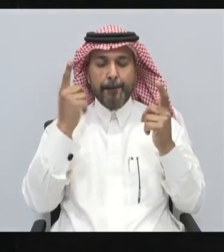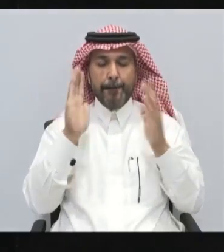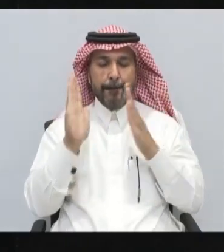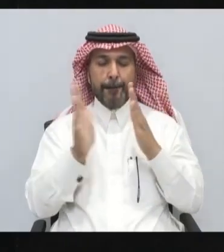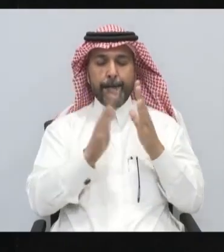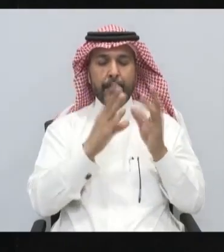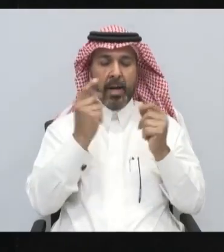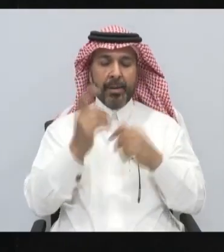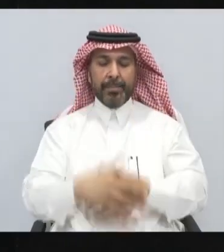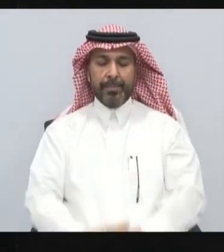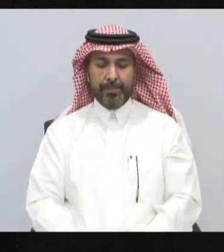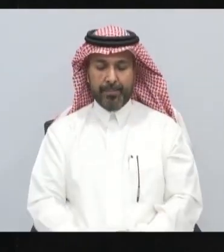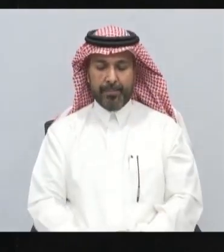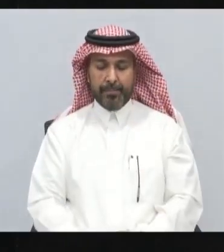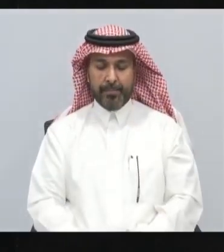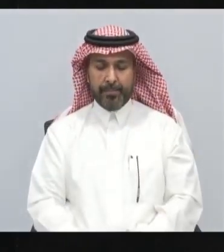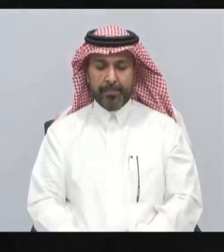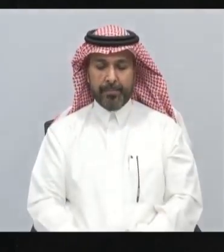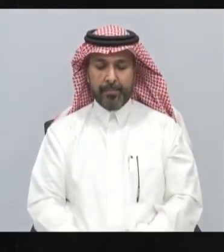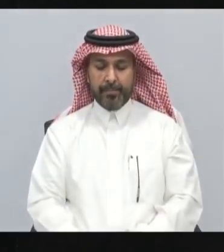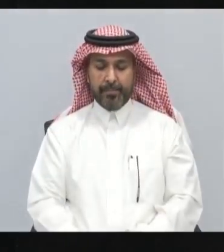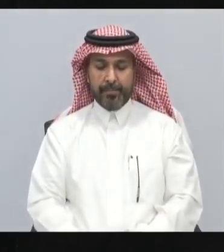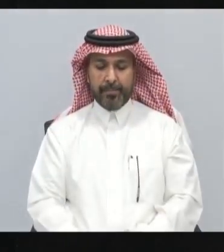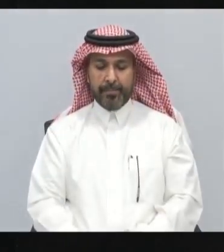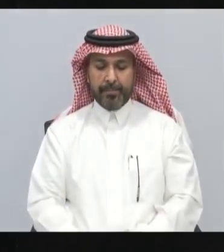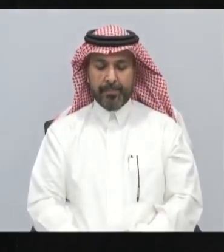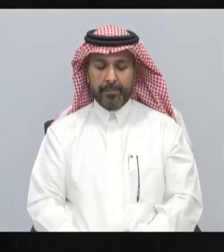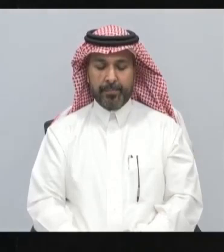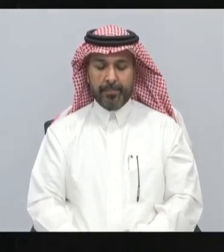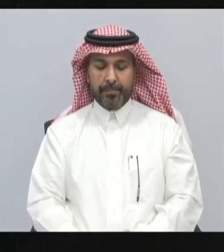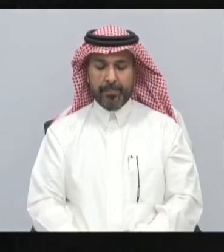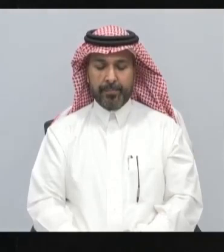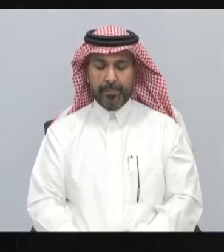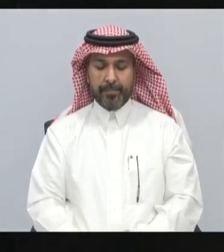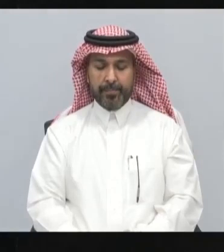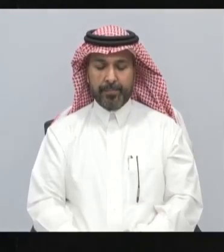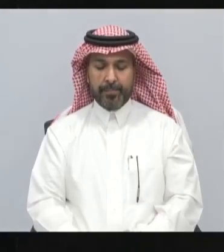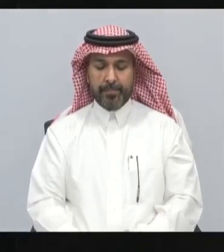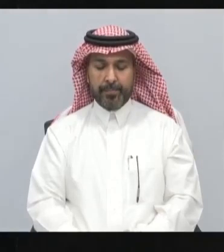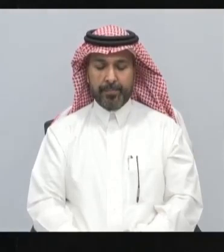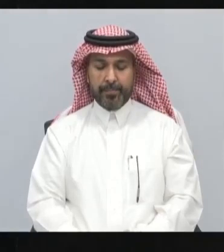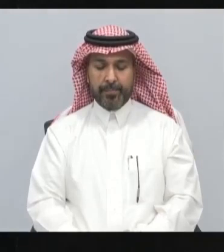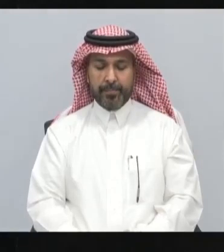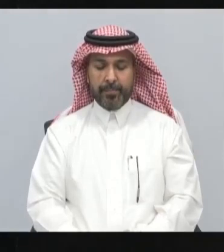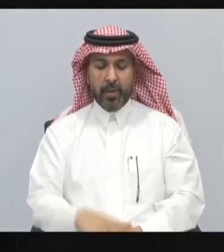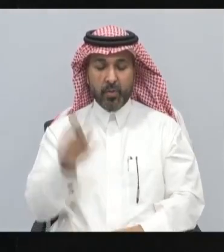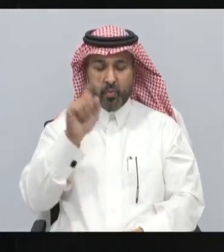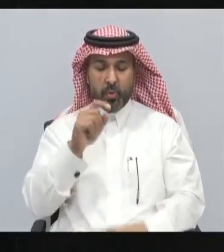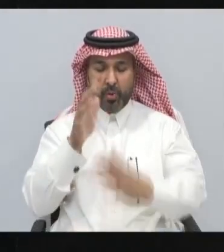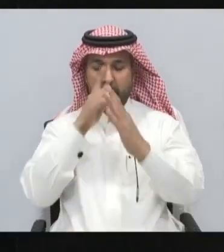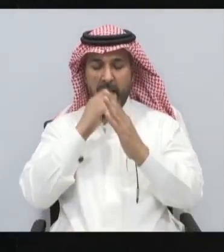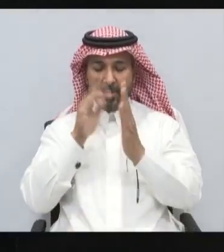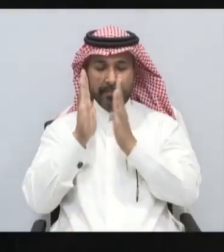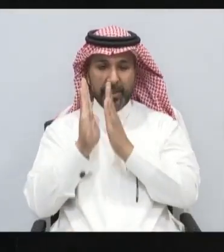الان كم مسافه يقول انها تريد ترتيب هذه اللوحات بحيث تكون المسافات بينها